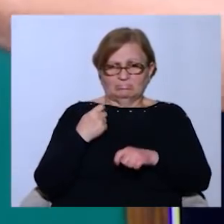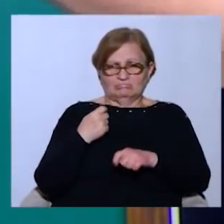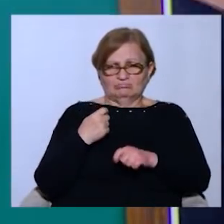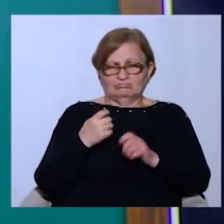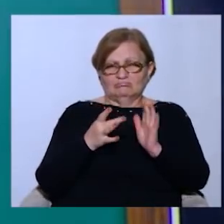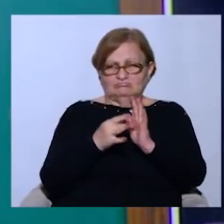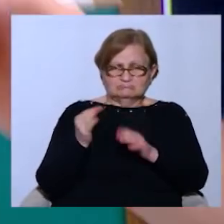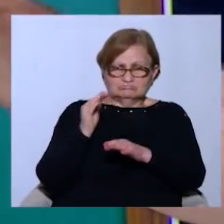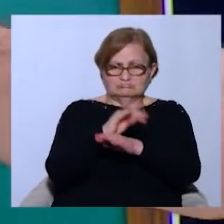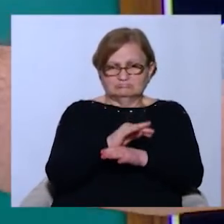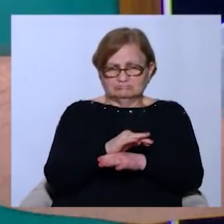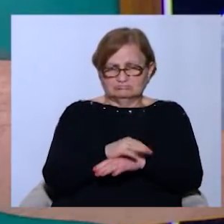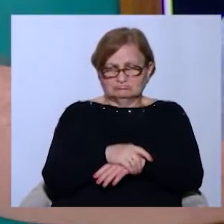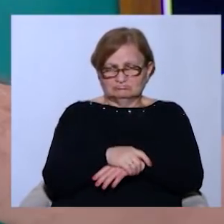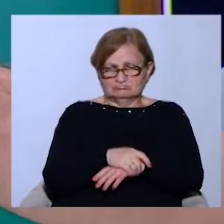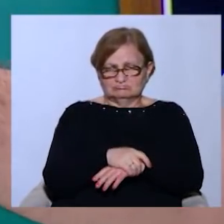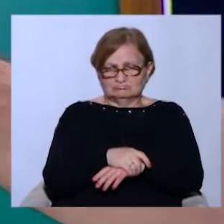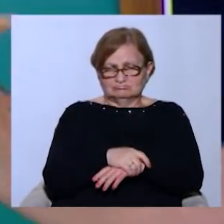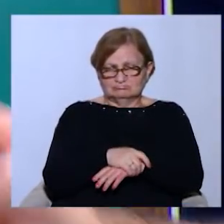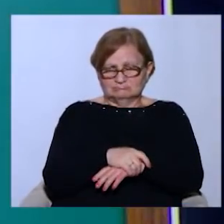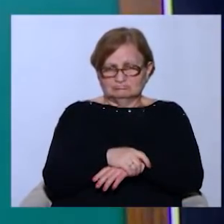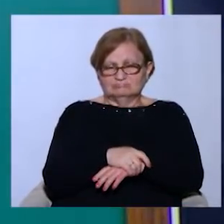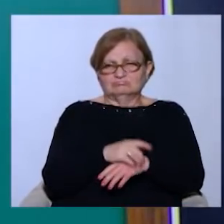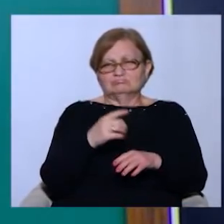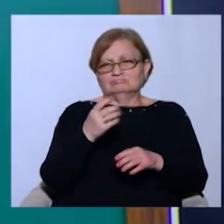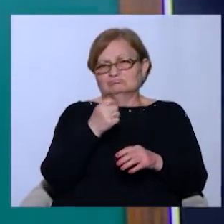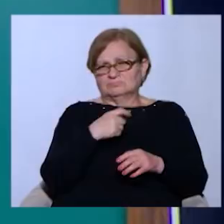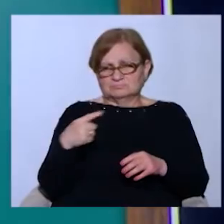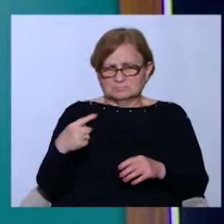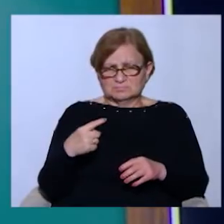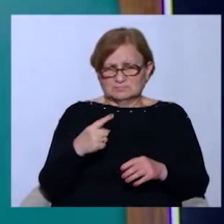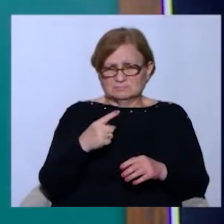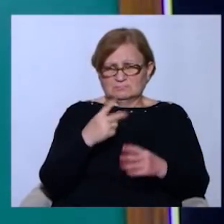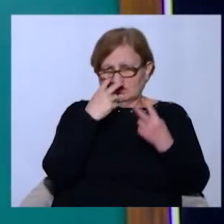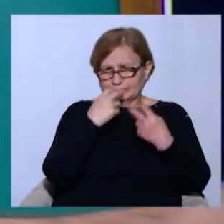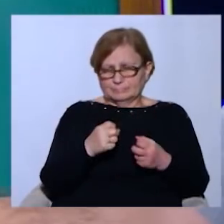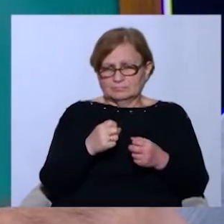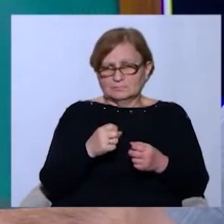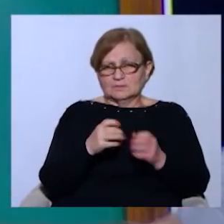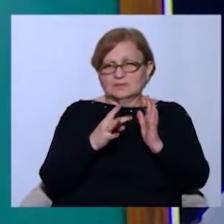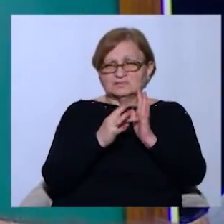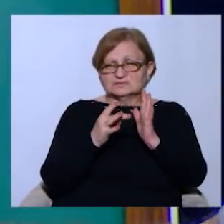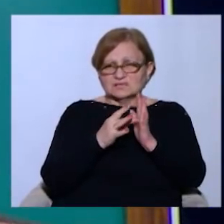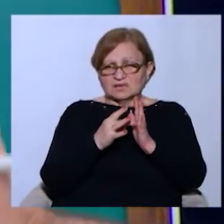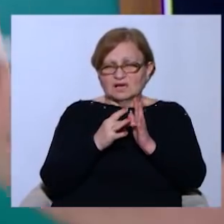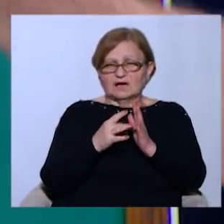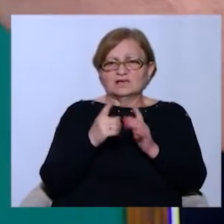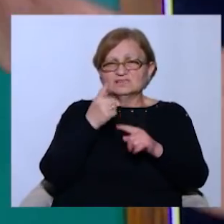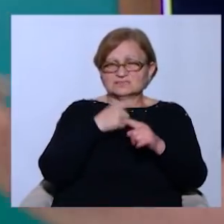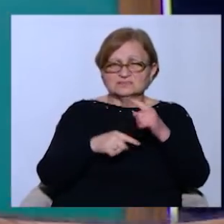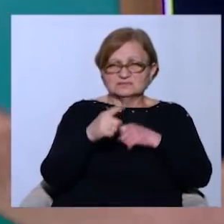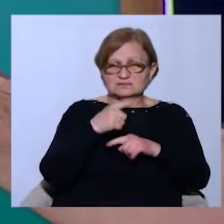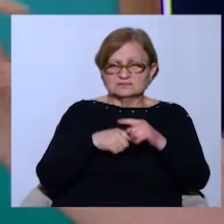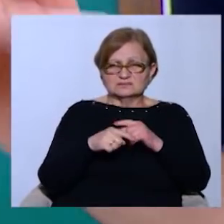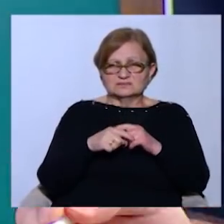და 9-ად ვიყიდე. ესე იგი, გამომაკლდა 1 ლარი. და ბოლოს 9-ად ნაკიდი 10-ად გავყიდე, ესე იგი 1 ლარი მოვიგე,